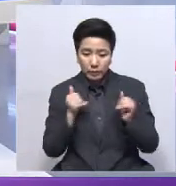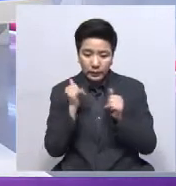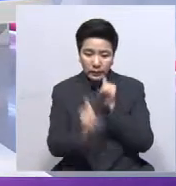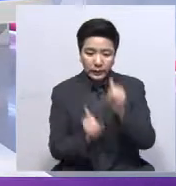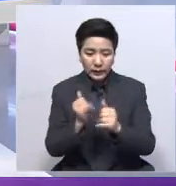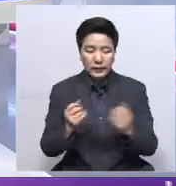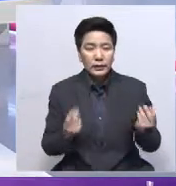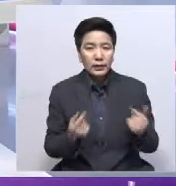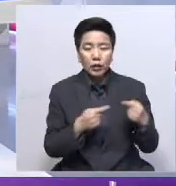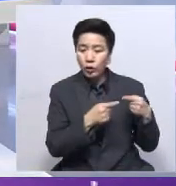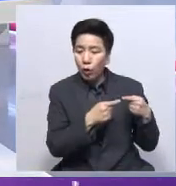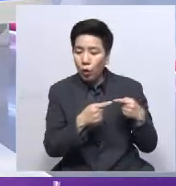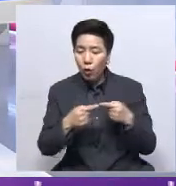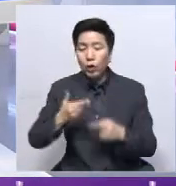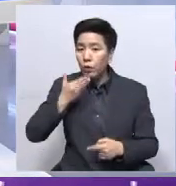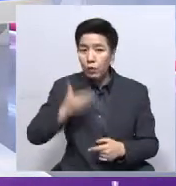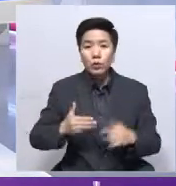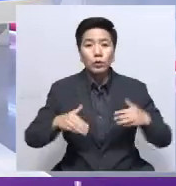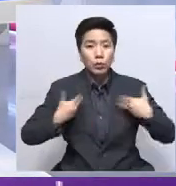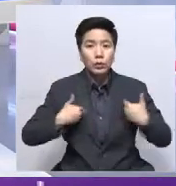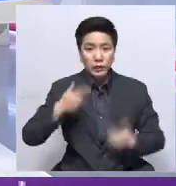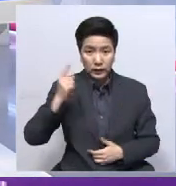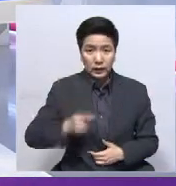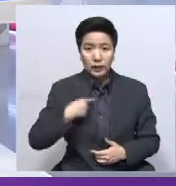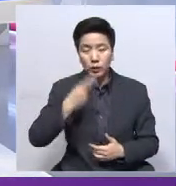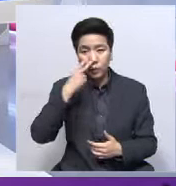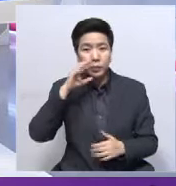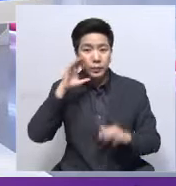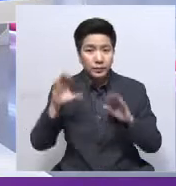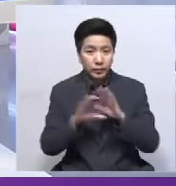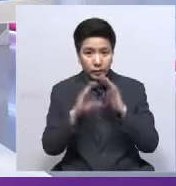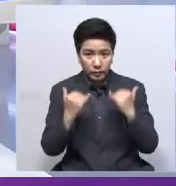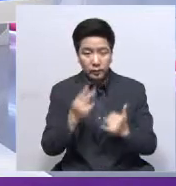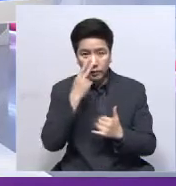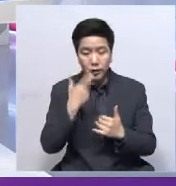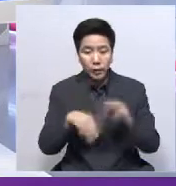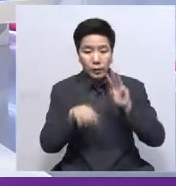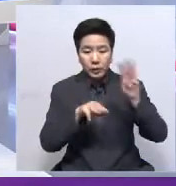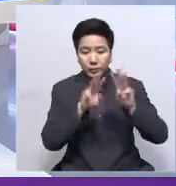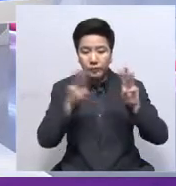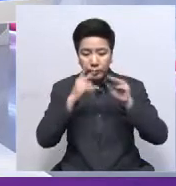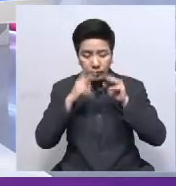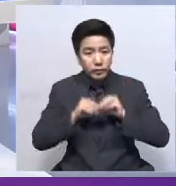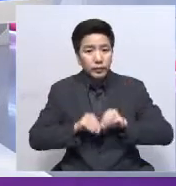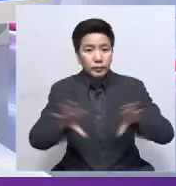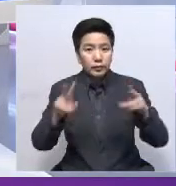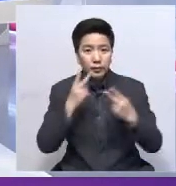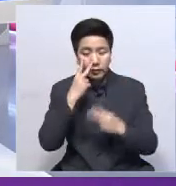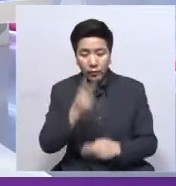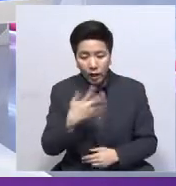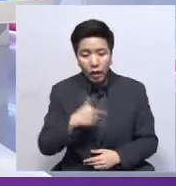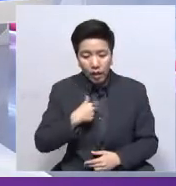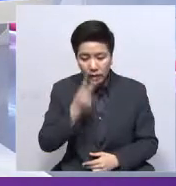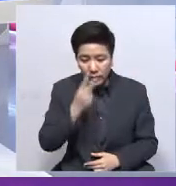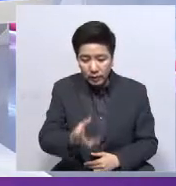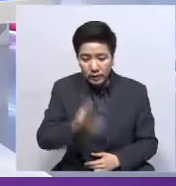แต่ช่วงแรกไปจนถึงช่วงสุดท้ายบรรยากาศสนุกสนานมากเลยคุณ โอ้เห็นภาพที่อยู่ในโซเชียลนะคือคักมาก ใช่ครับ ยิ้มไปด้วยอย